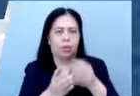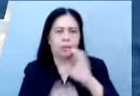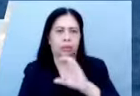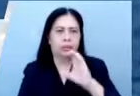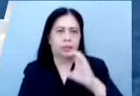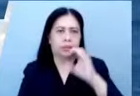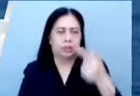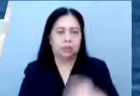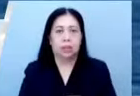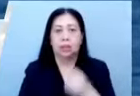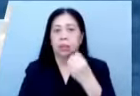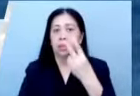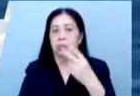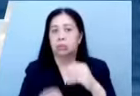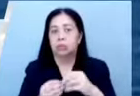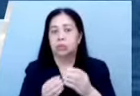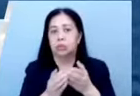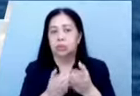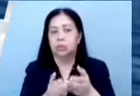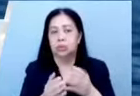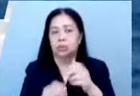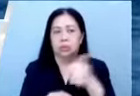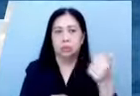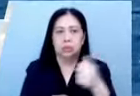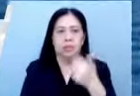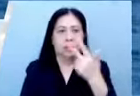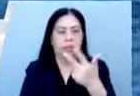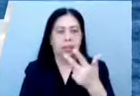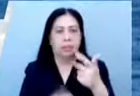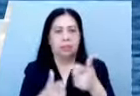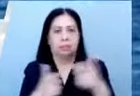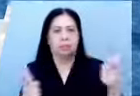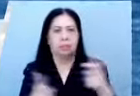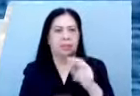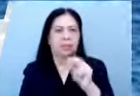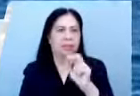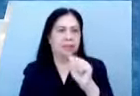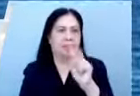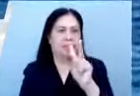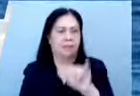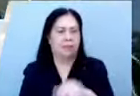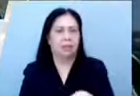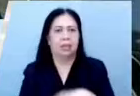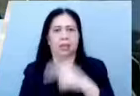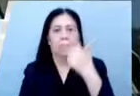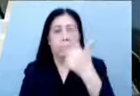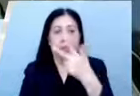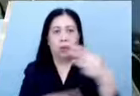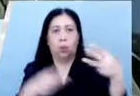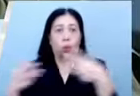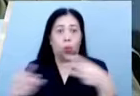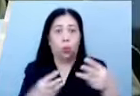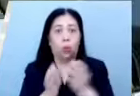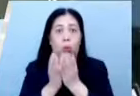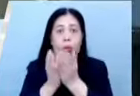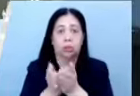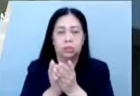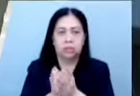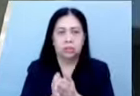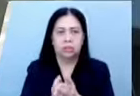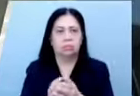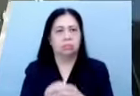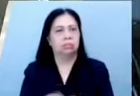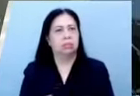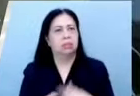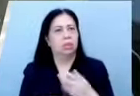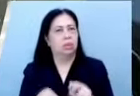Chinese militia vessel at 3 barko ng Chinese Navy at 3 warship ng China. Normally, we only see Chinese Coast